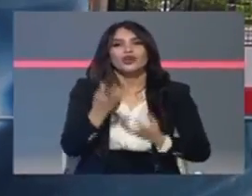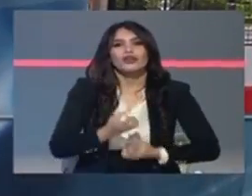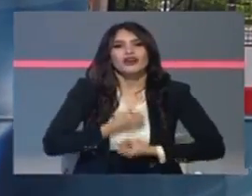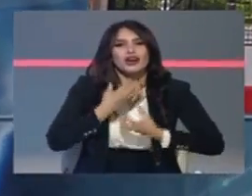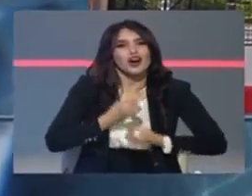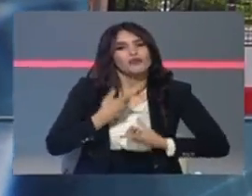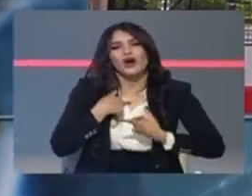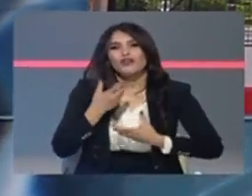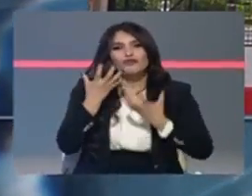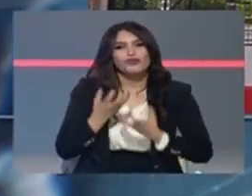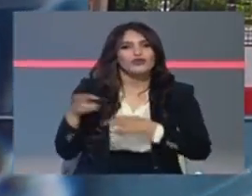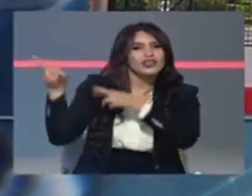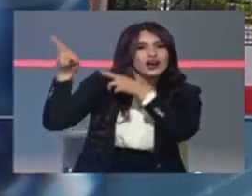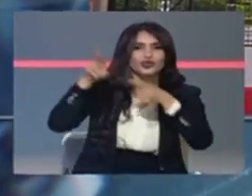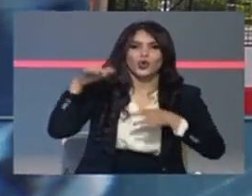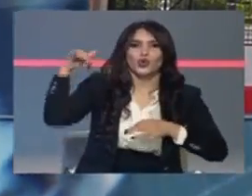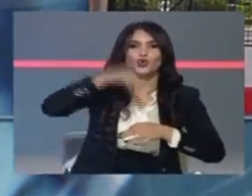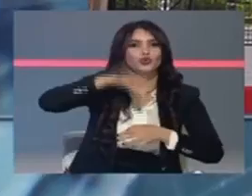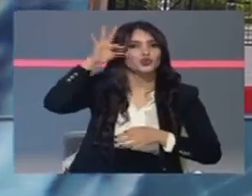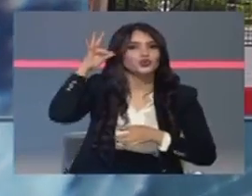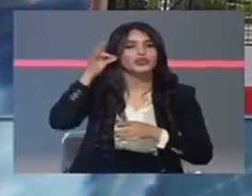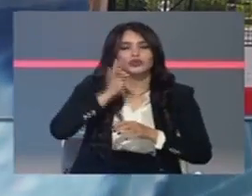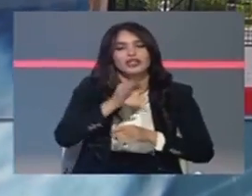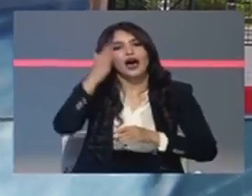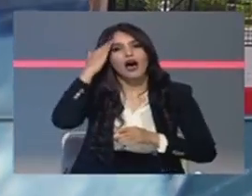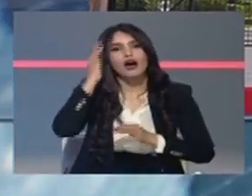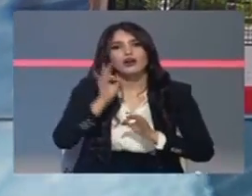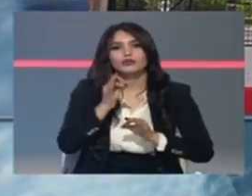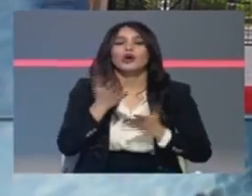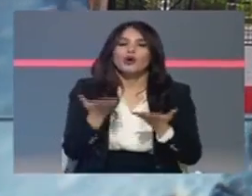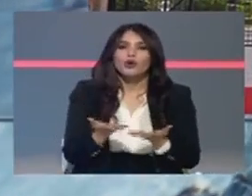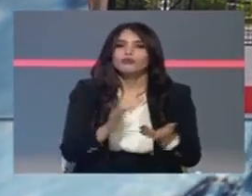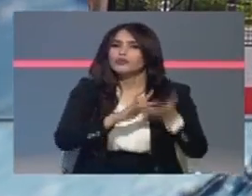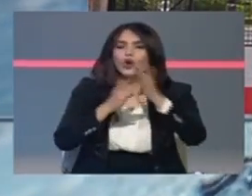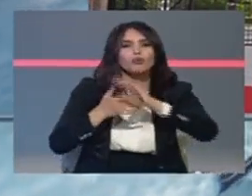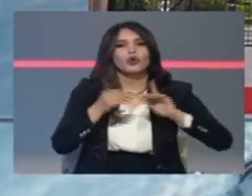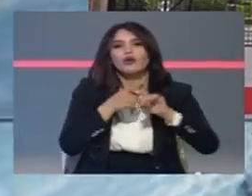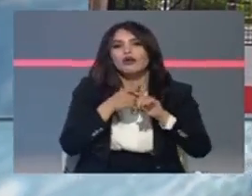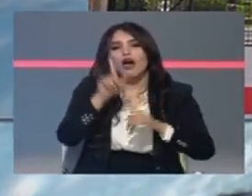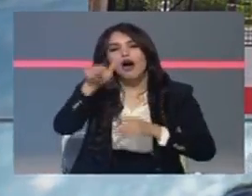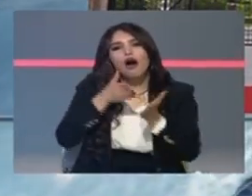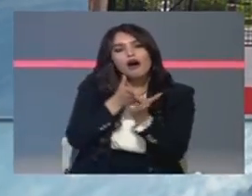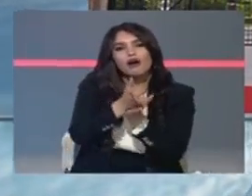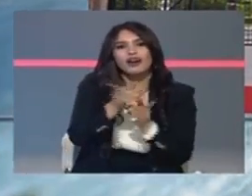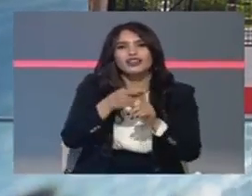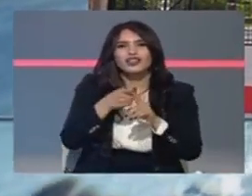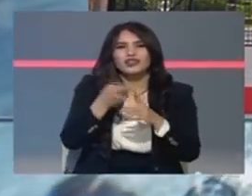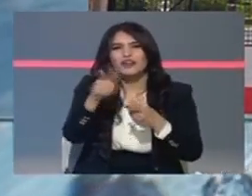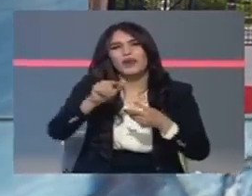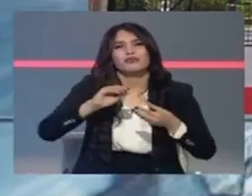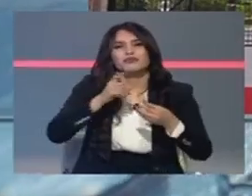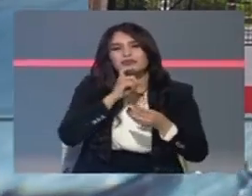رغبتهم في أنهم يعودوا لتونس، وهذا للأمانة وبكل صراحة يزيد يعقد شوية من